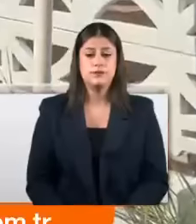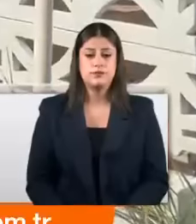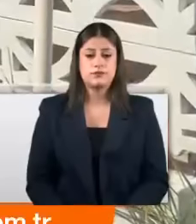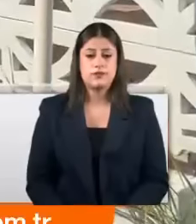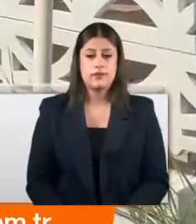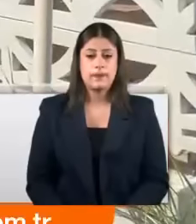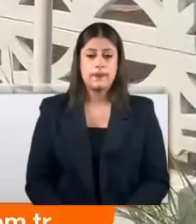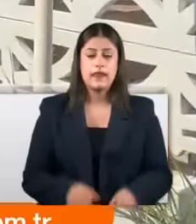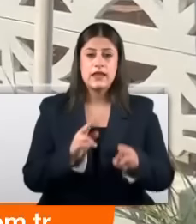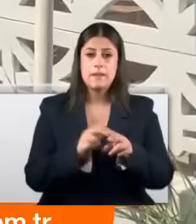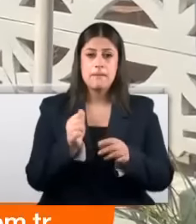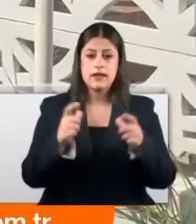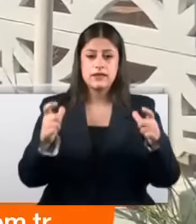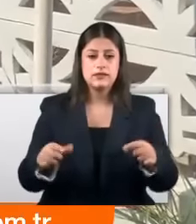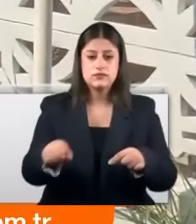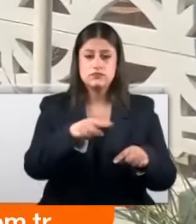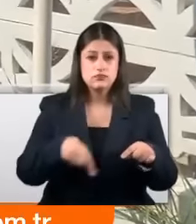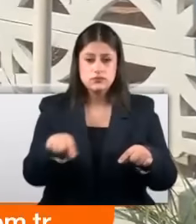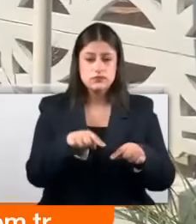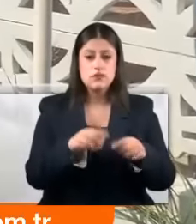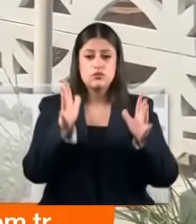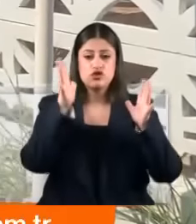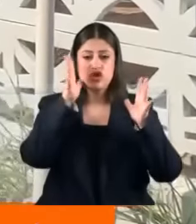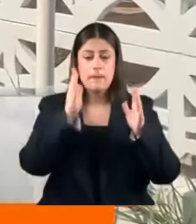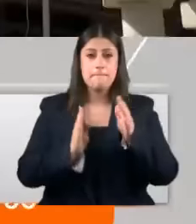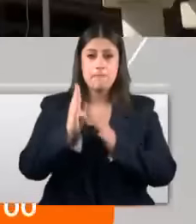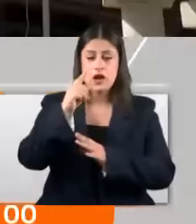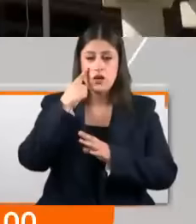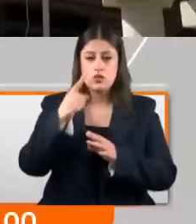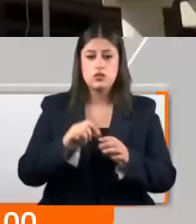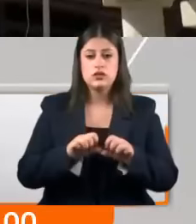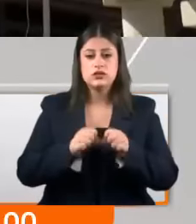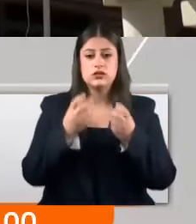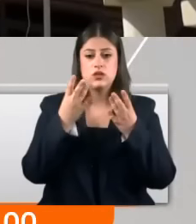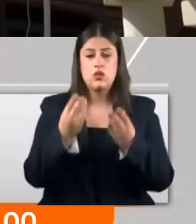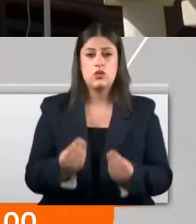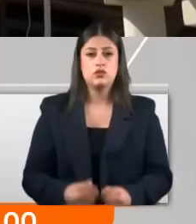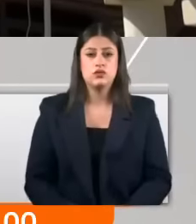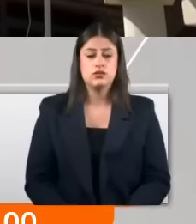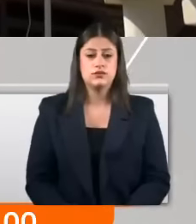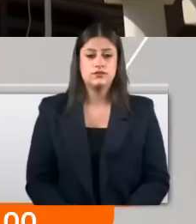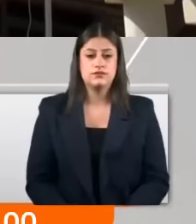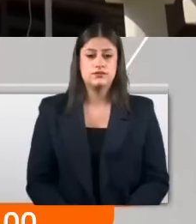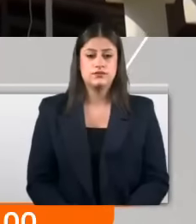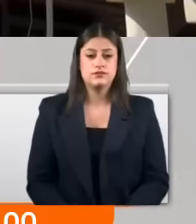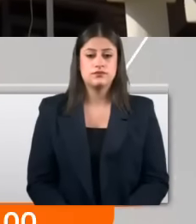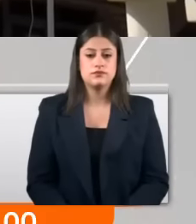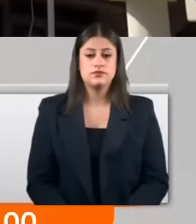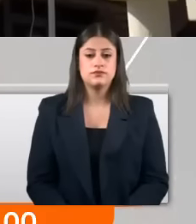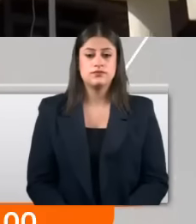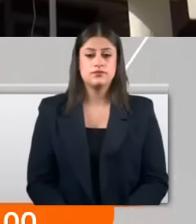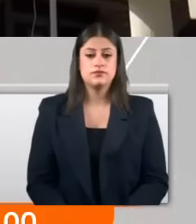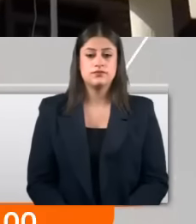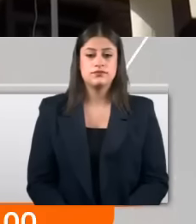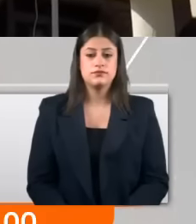Kepez ilçesi Duraliler mahallesinde ise cami minaresi yıkıldı. Çok büyük bir afet geldi buraya. Komşunun bahçesine